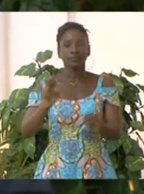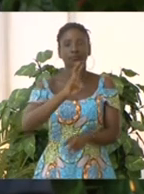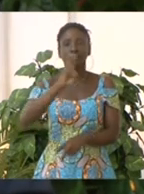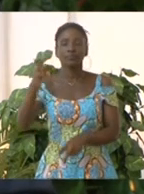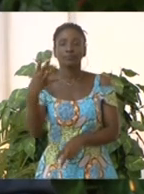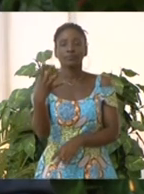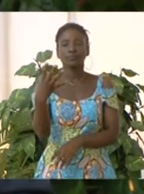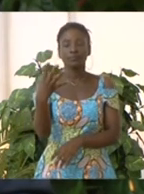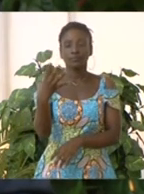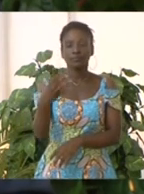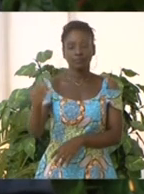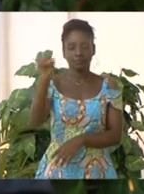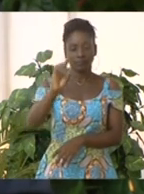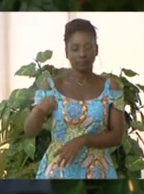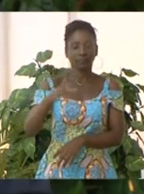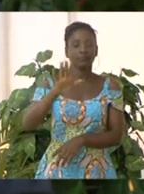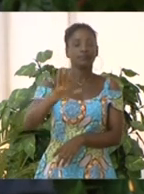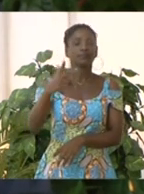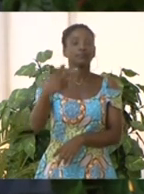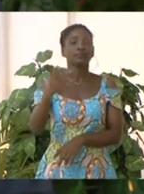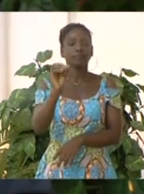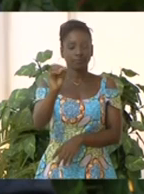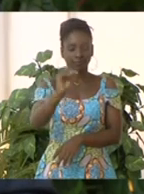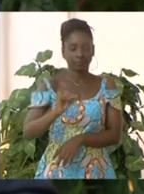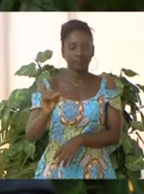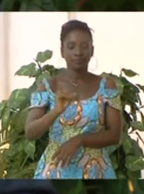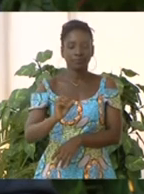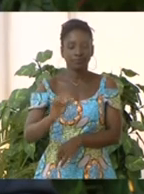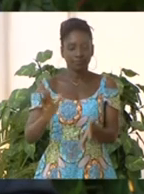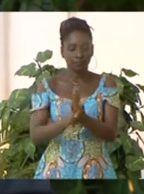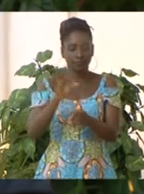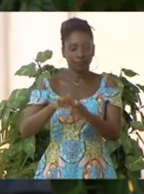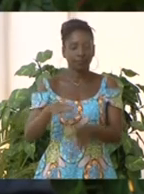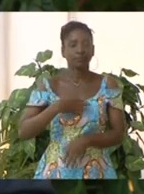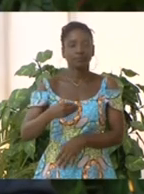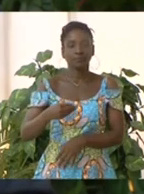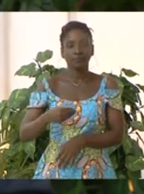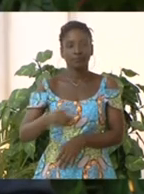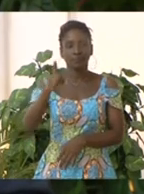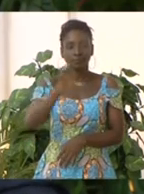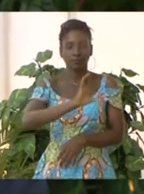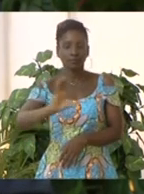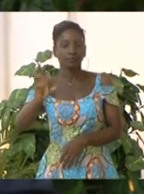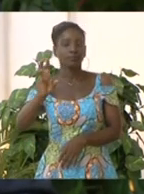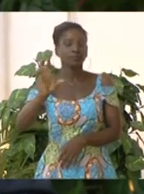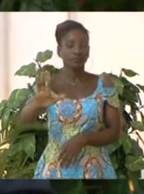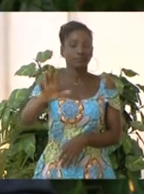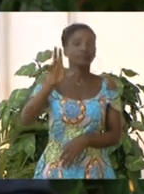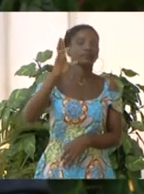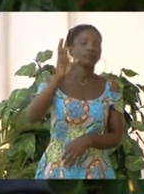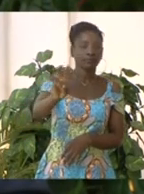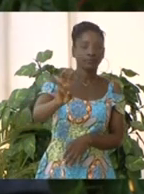204, soit 0,53%. Bulletin blanc, 156.